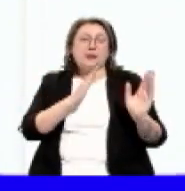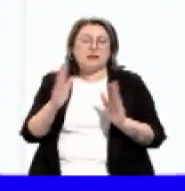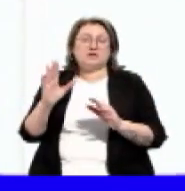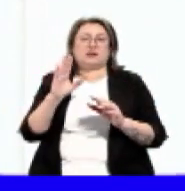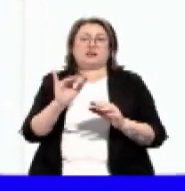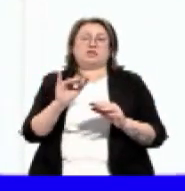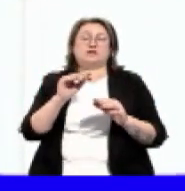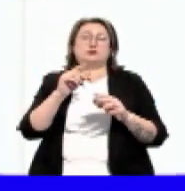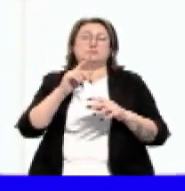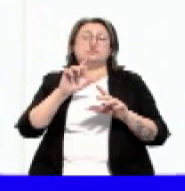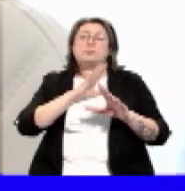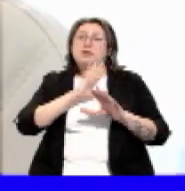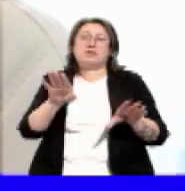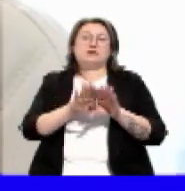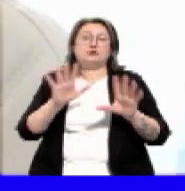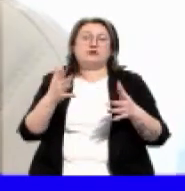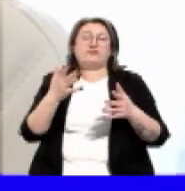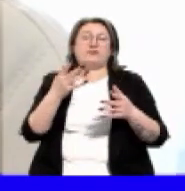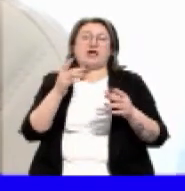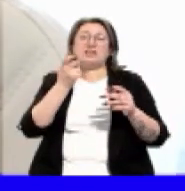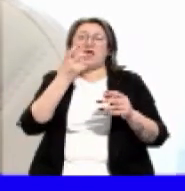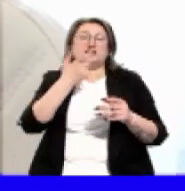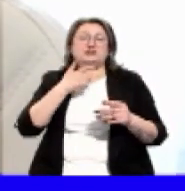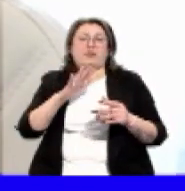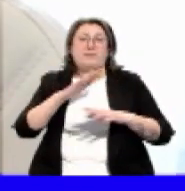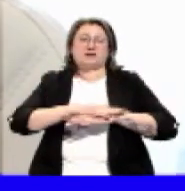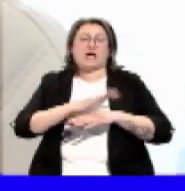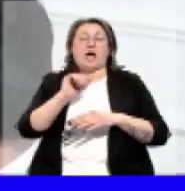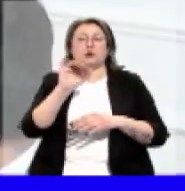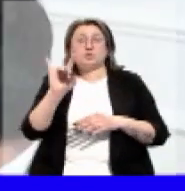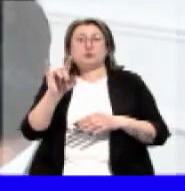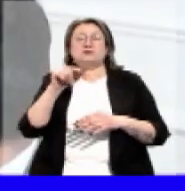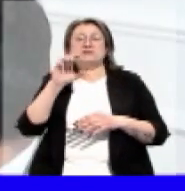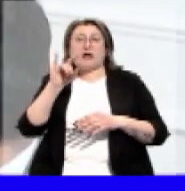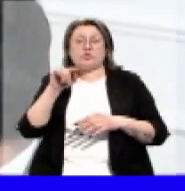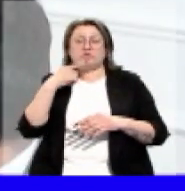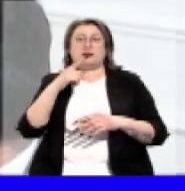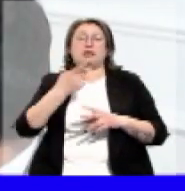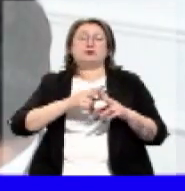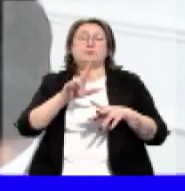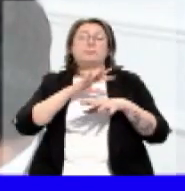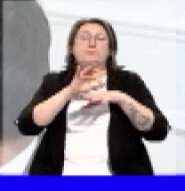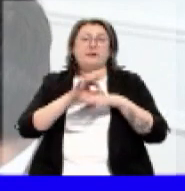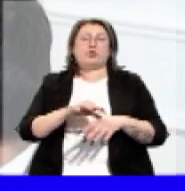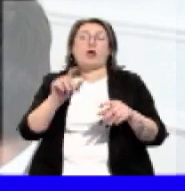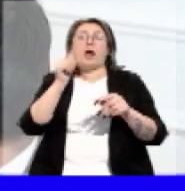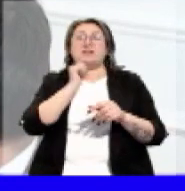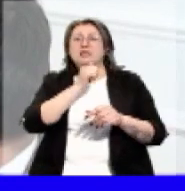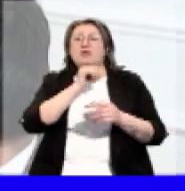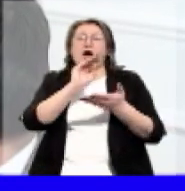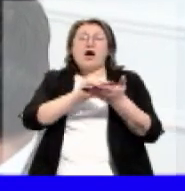случаев неэтического поведения. Арнур Сартов расскажет, что среди госслужащих Алтынсаринского района было проведено